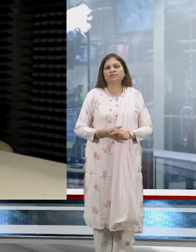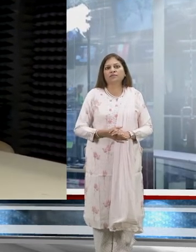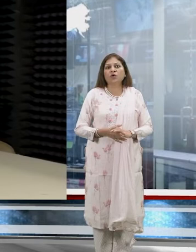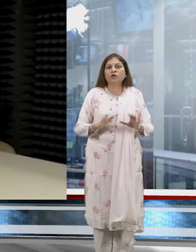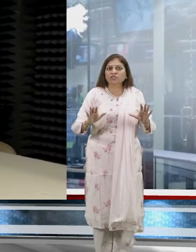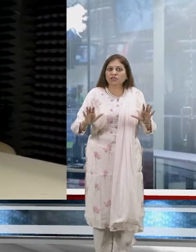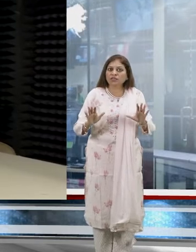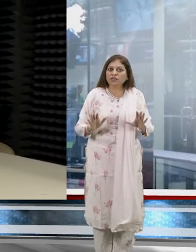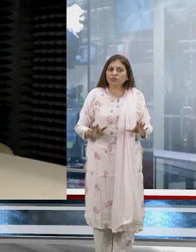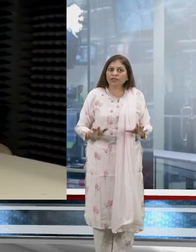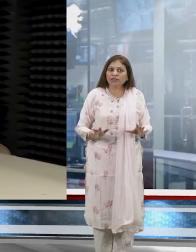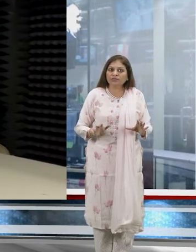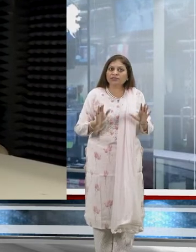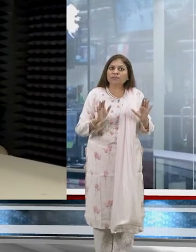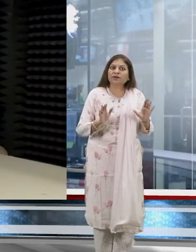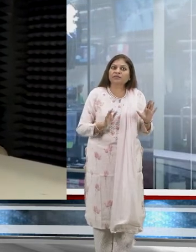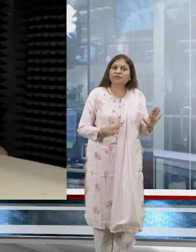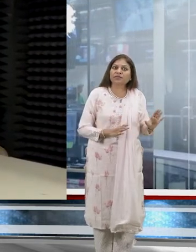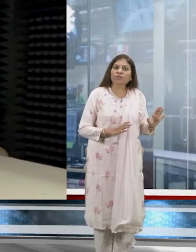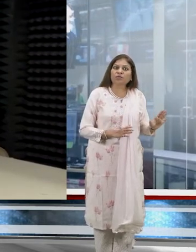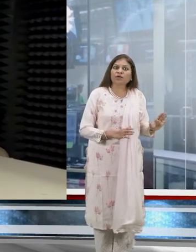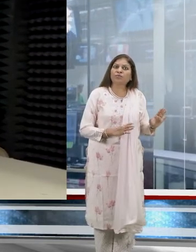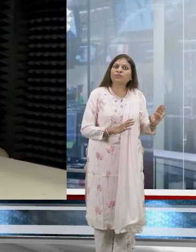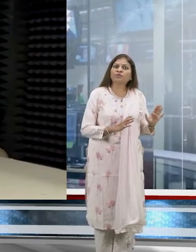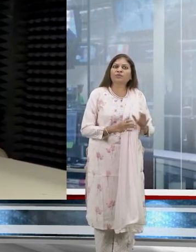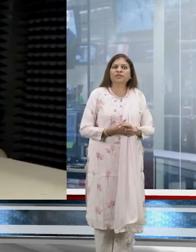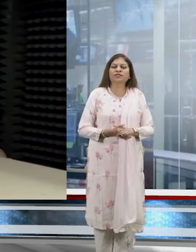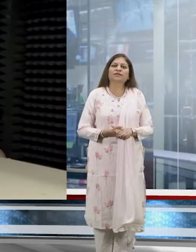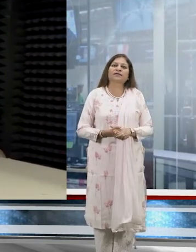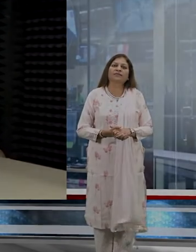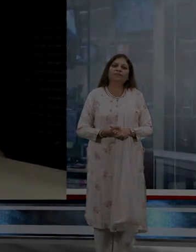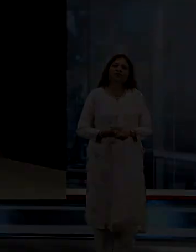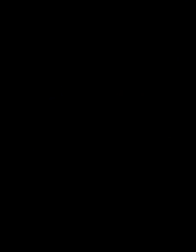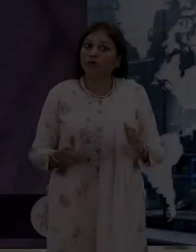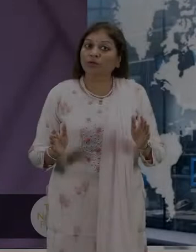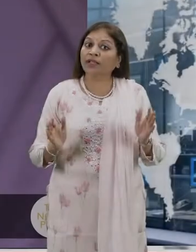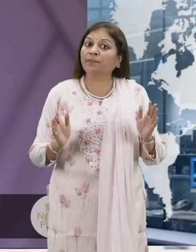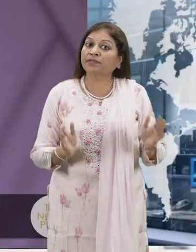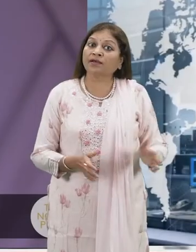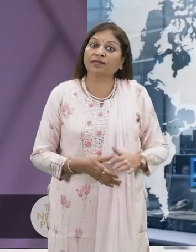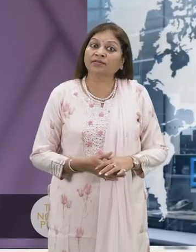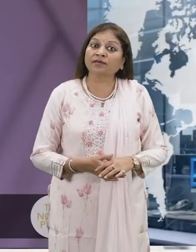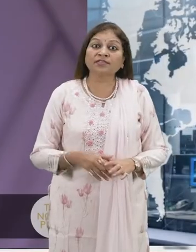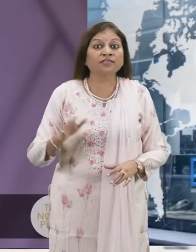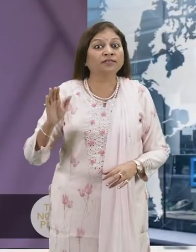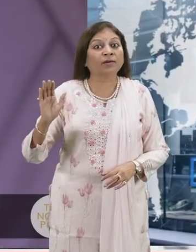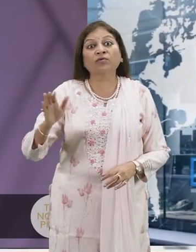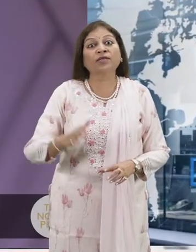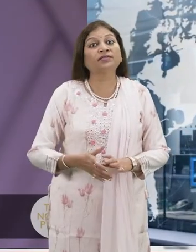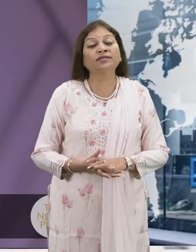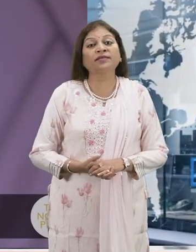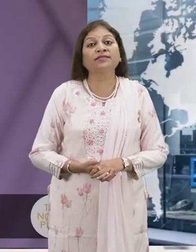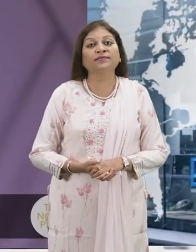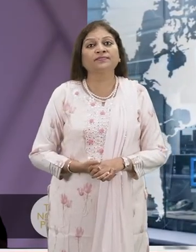किया और जल्दी ही उन्हें संपादकीय बोर्ड का प्रमुख बना दिया। उनकी पत्रकारिता किसी